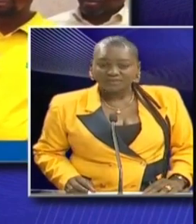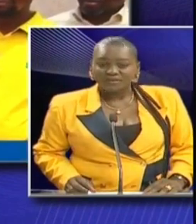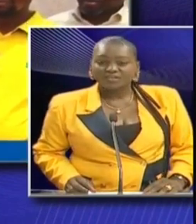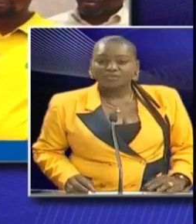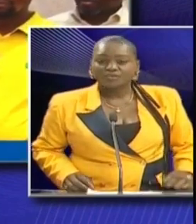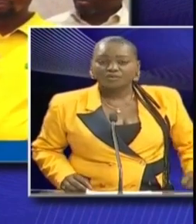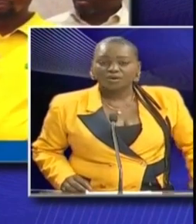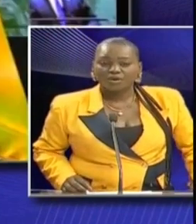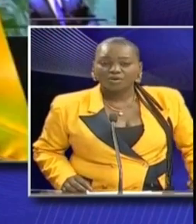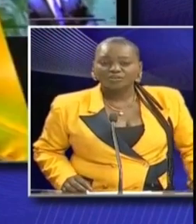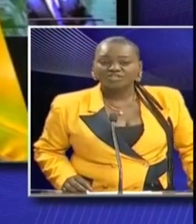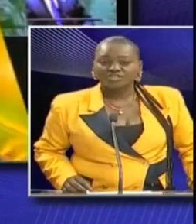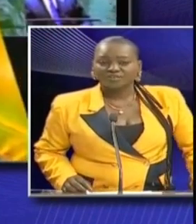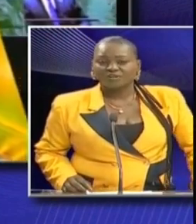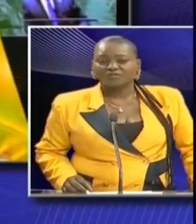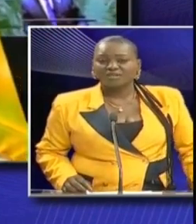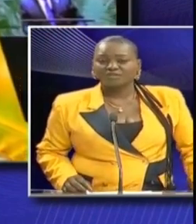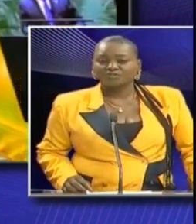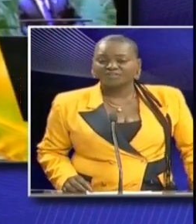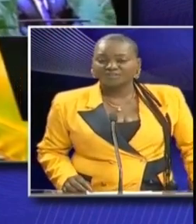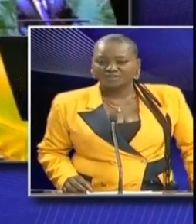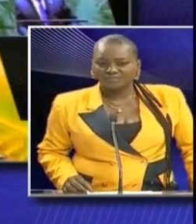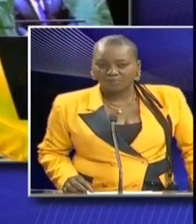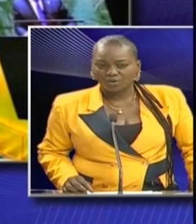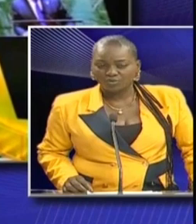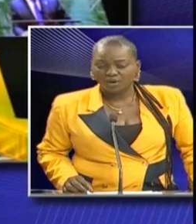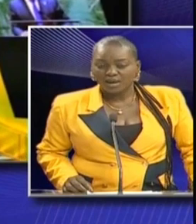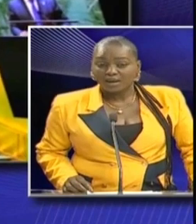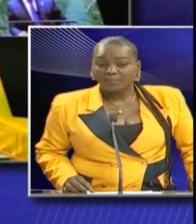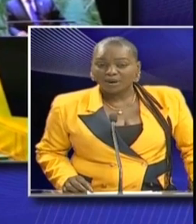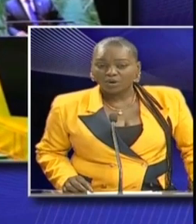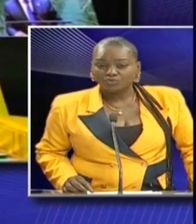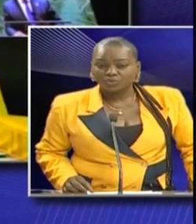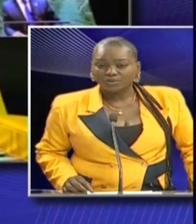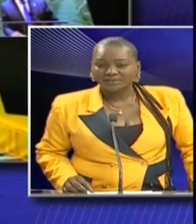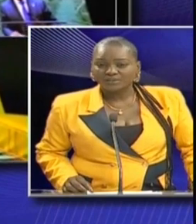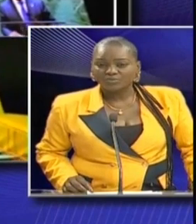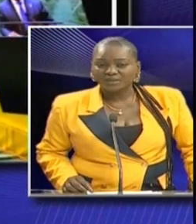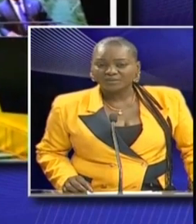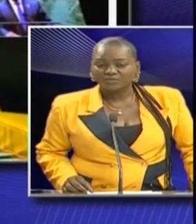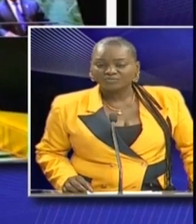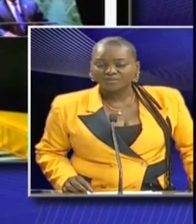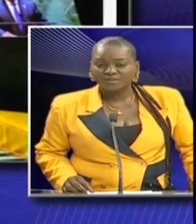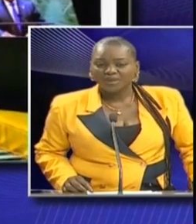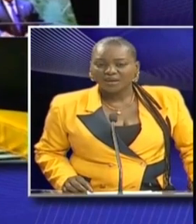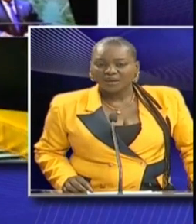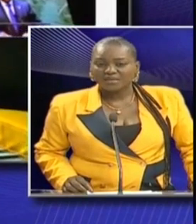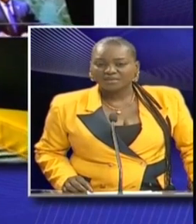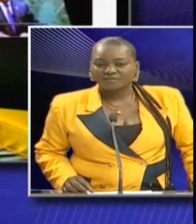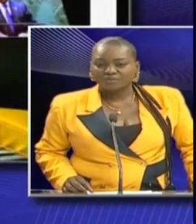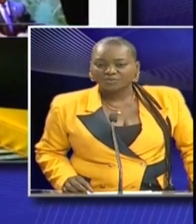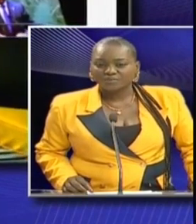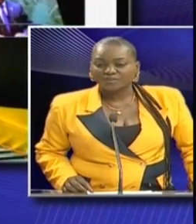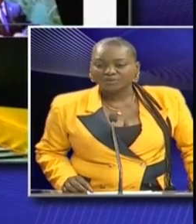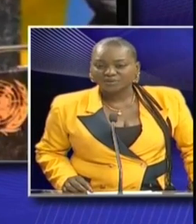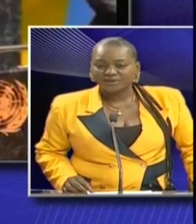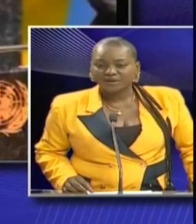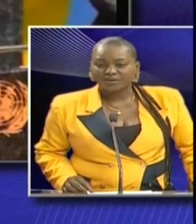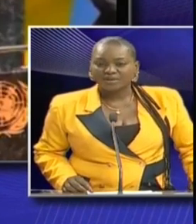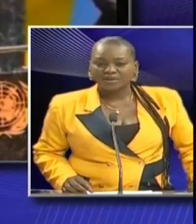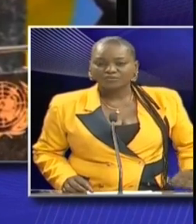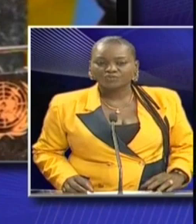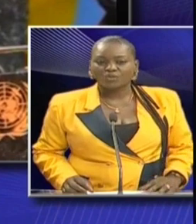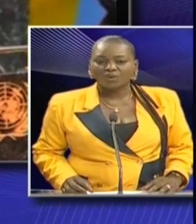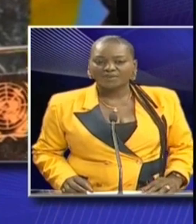mardi à 23h, heure de Kinshasa, que Félix Tshisekedi va prendre la parole du haut de la tribune des Nations Unies. Les questions